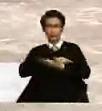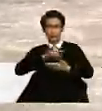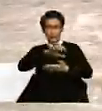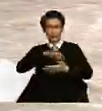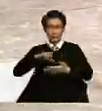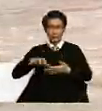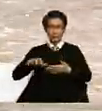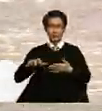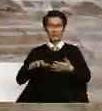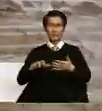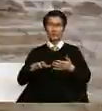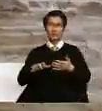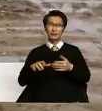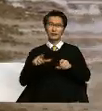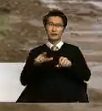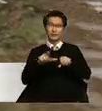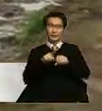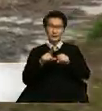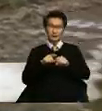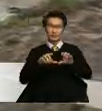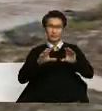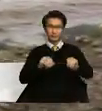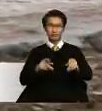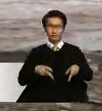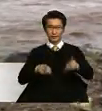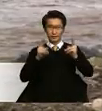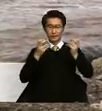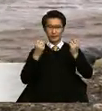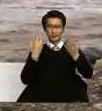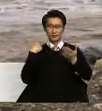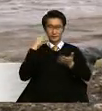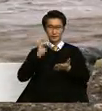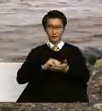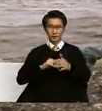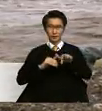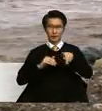달전천 제방에 유실돼 가스 공급이 중단됐다 재개됐고,